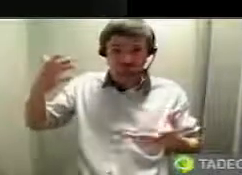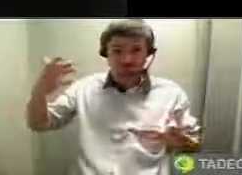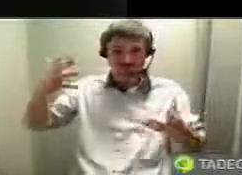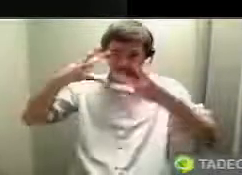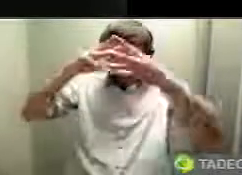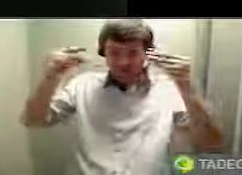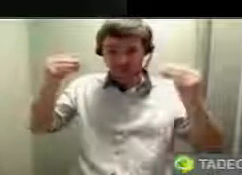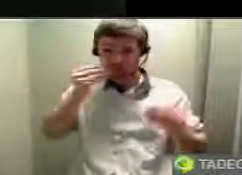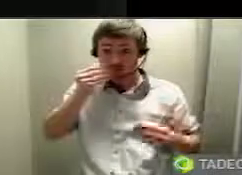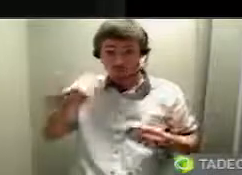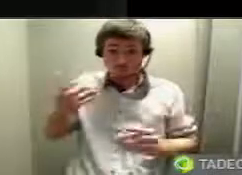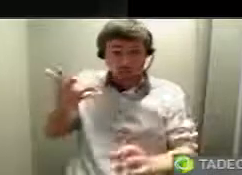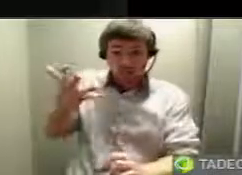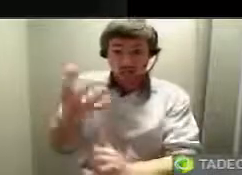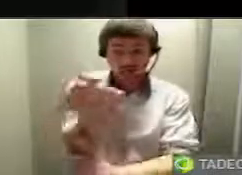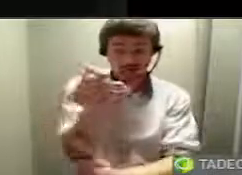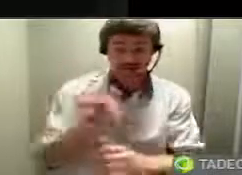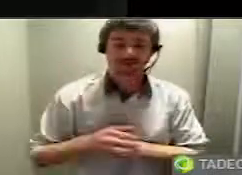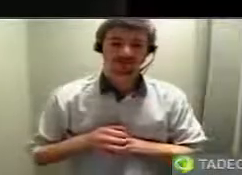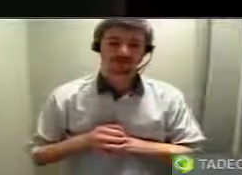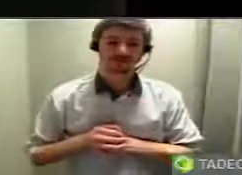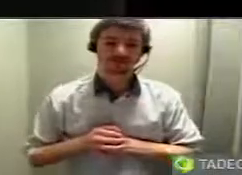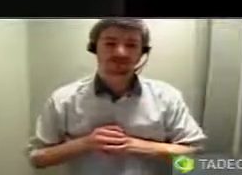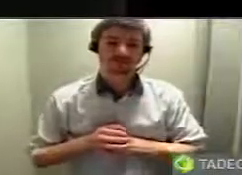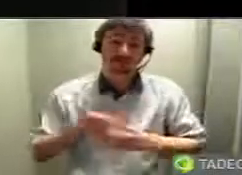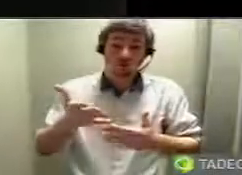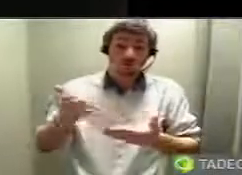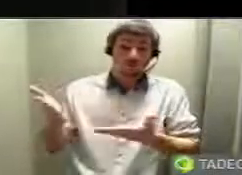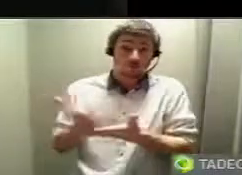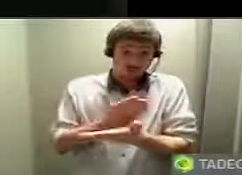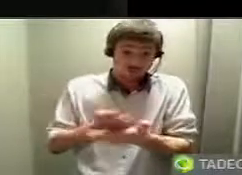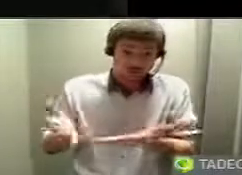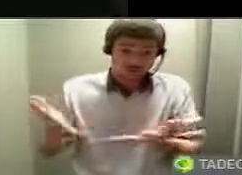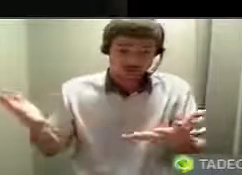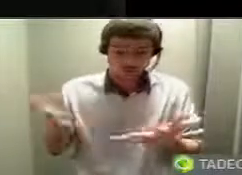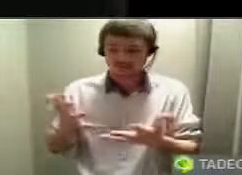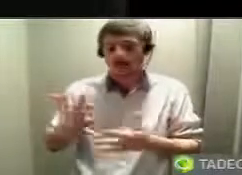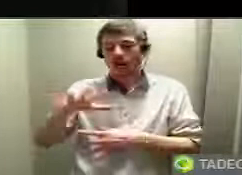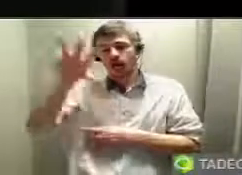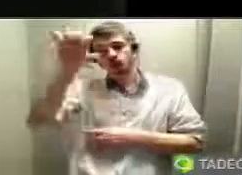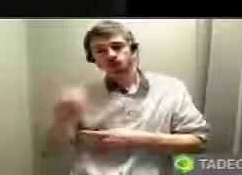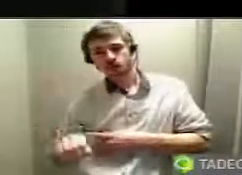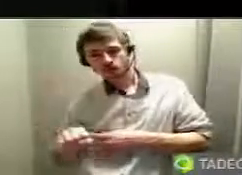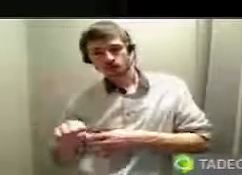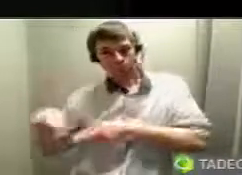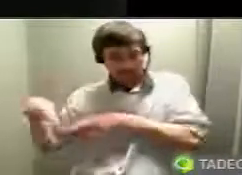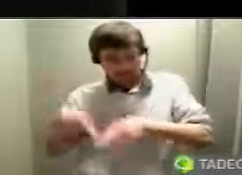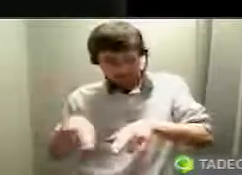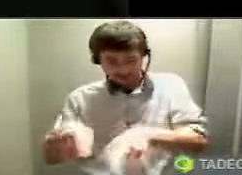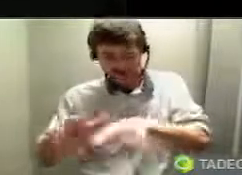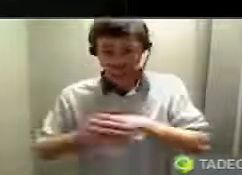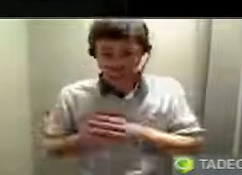dire, ils ont fait un projet sur la rive sud du Thames et ils ont rechangé